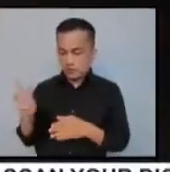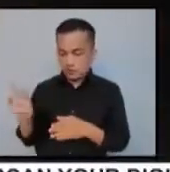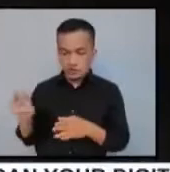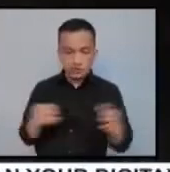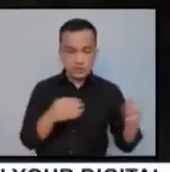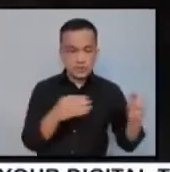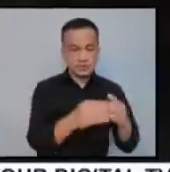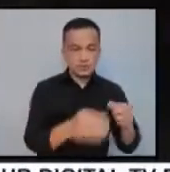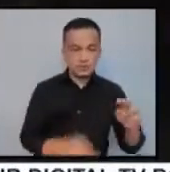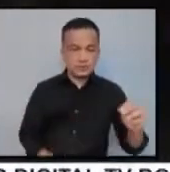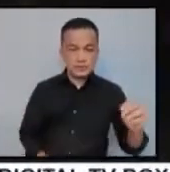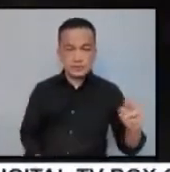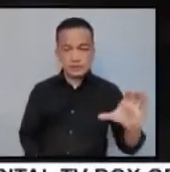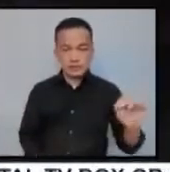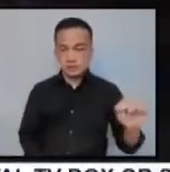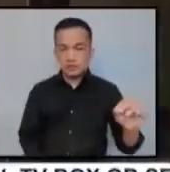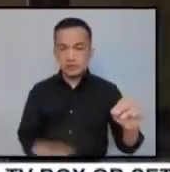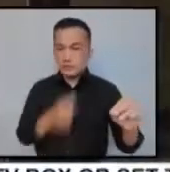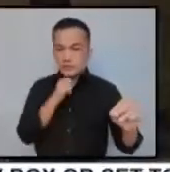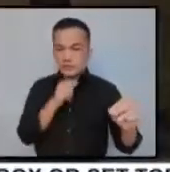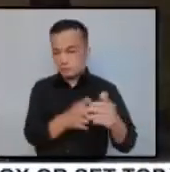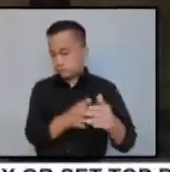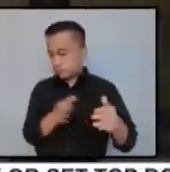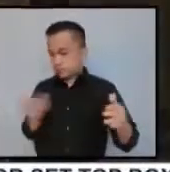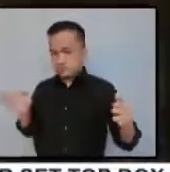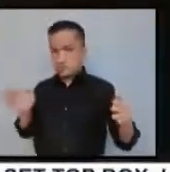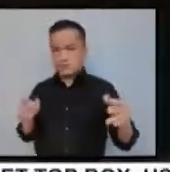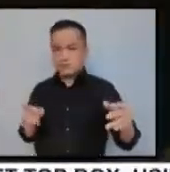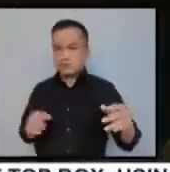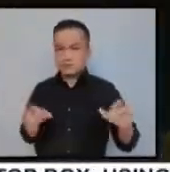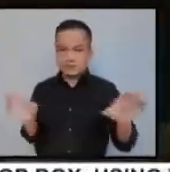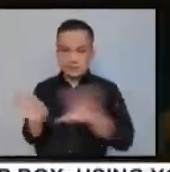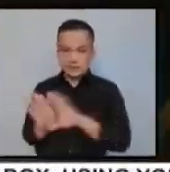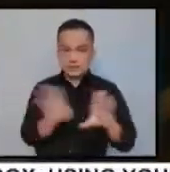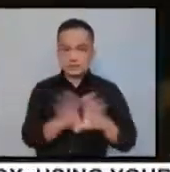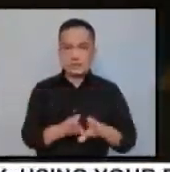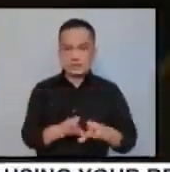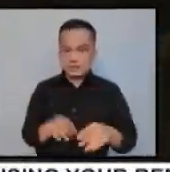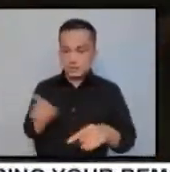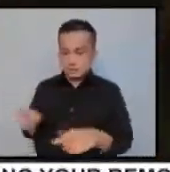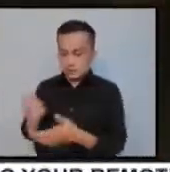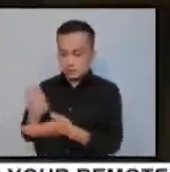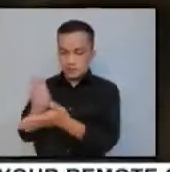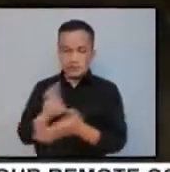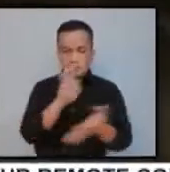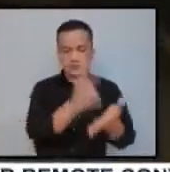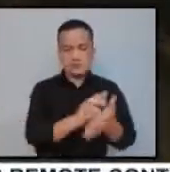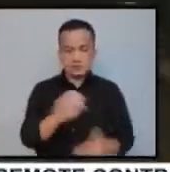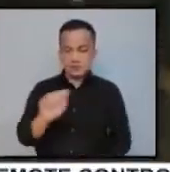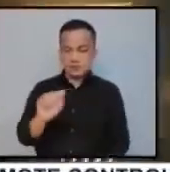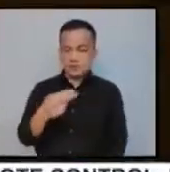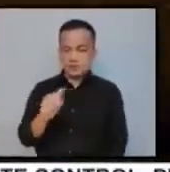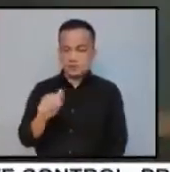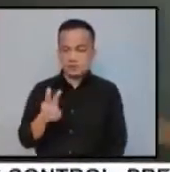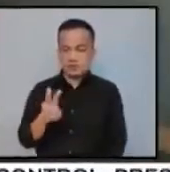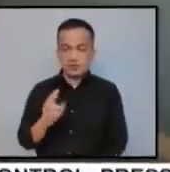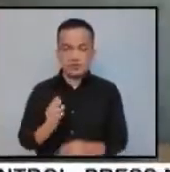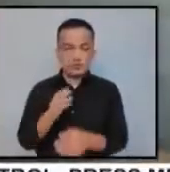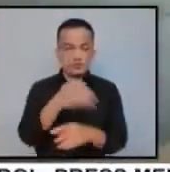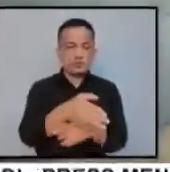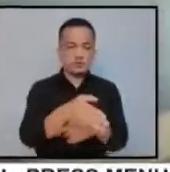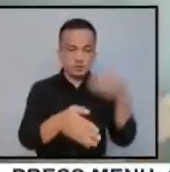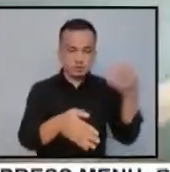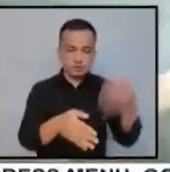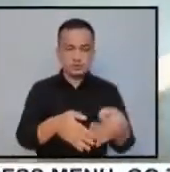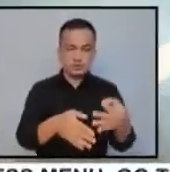buong kahabaan ng Meralco Avenue ang isasara. Isasara lamang ang bahagi nito mula sa Shaw Boulevard hanggang sa unahan ng